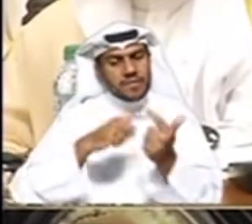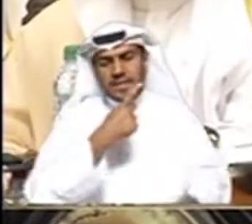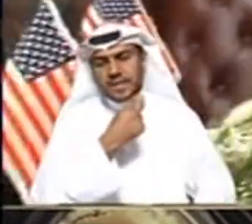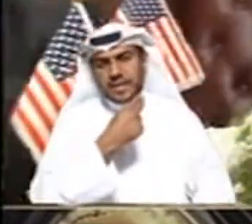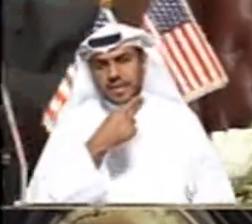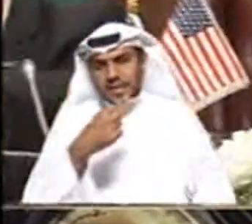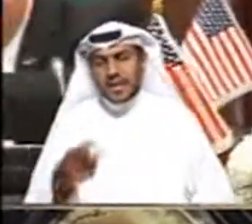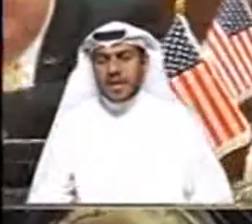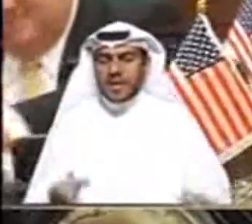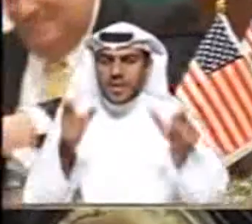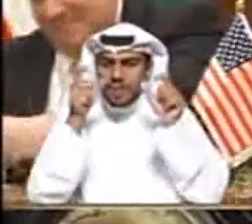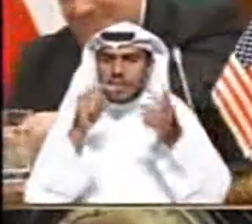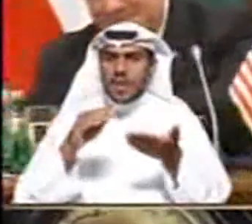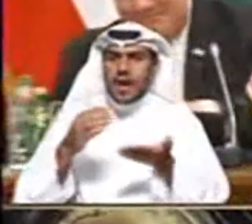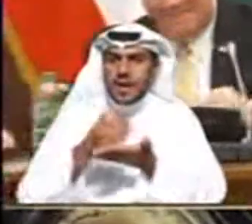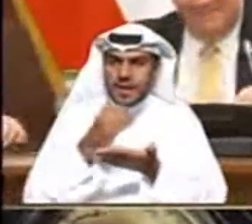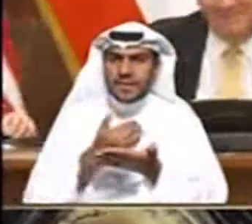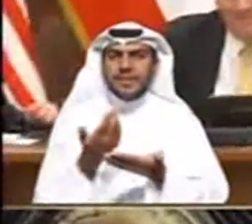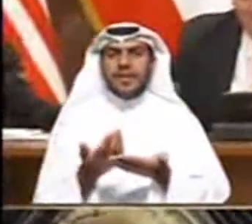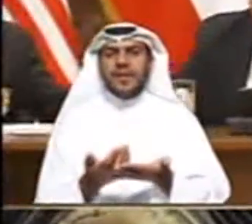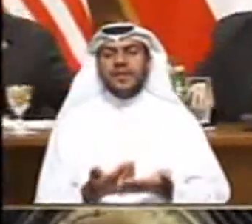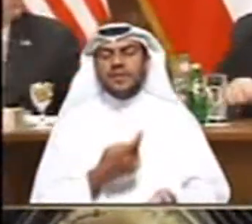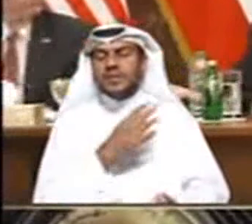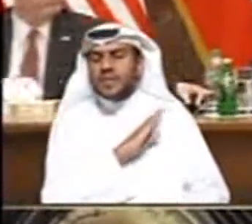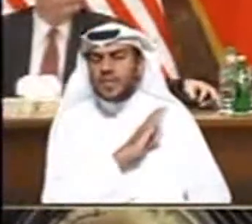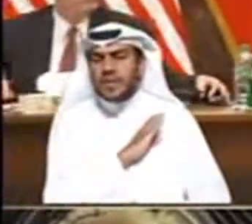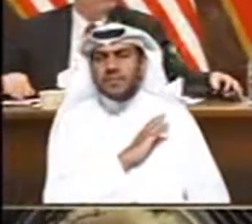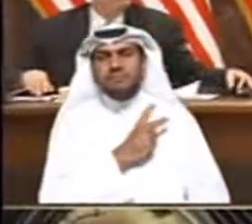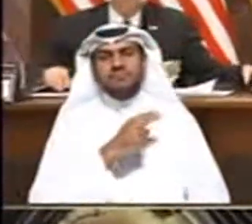أن الجهود إيجابية لإرساء حل سياسي